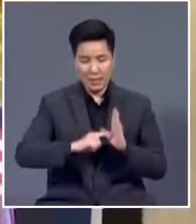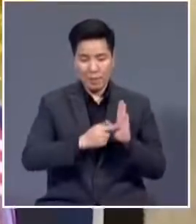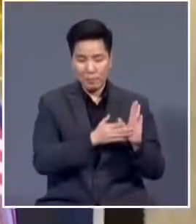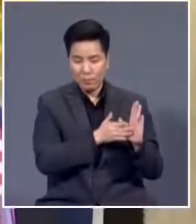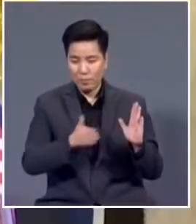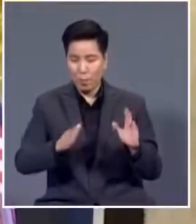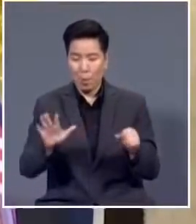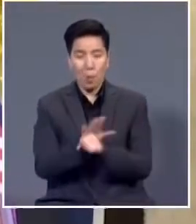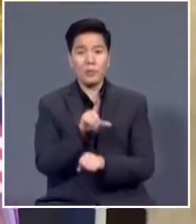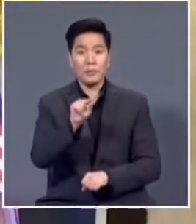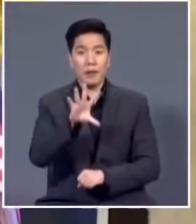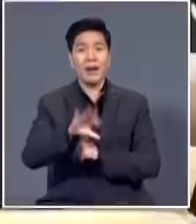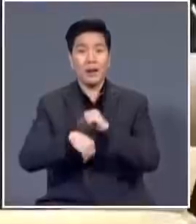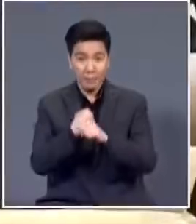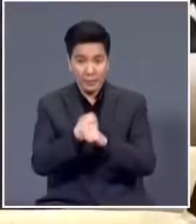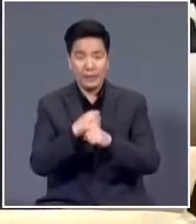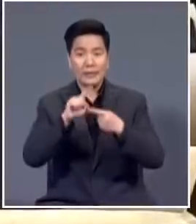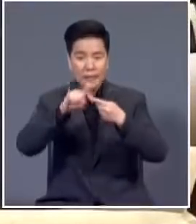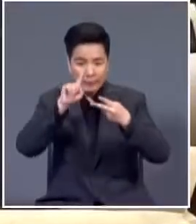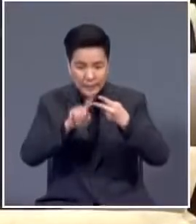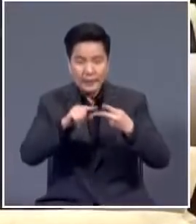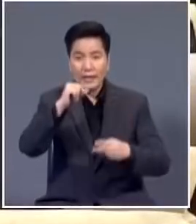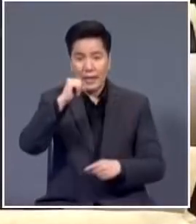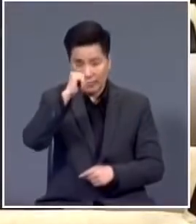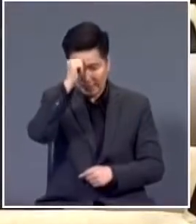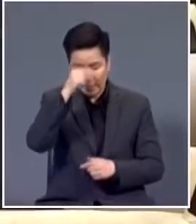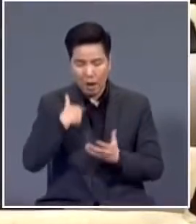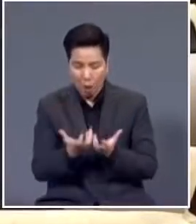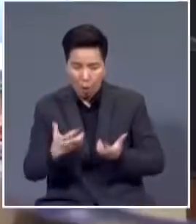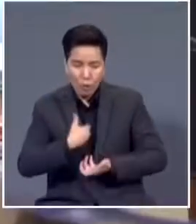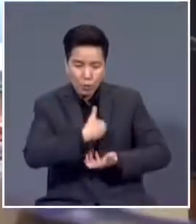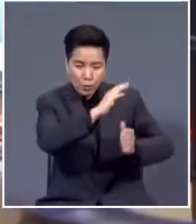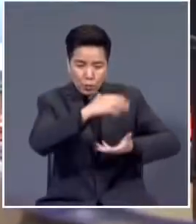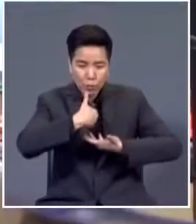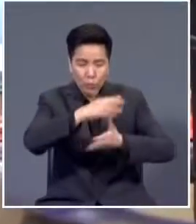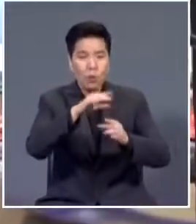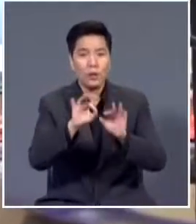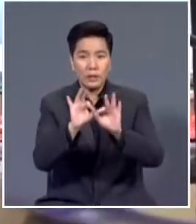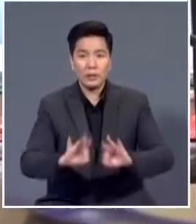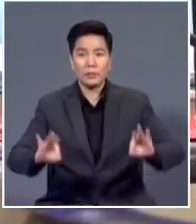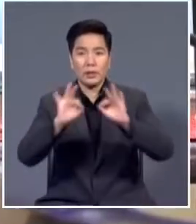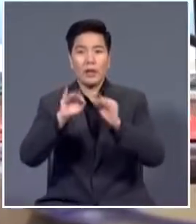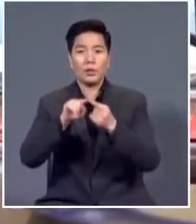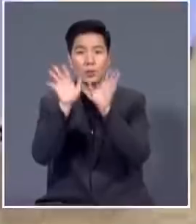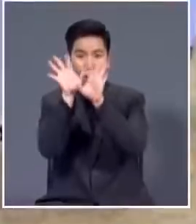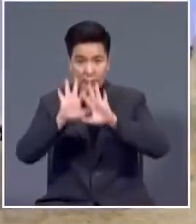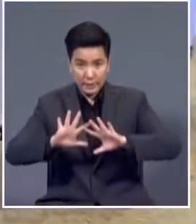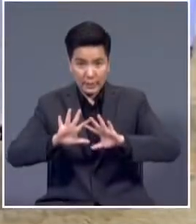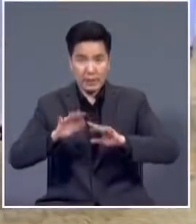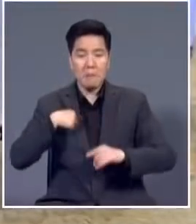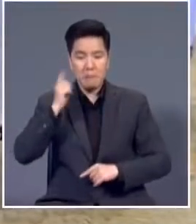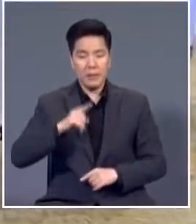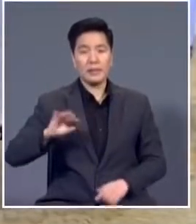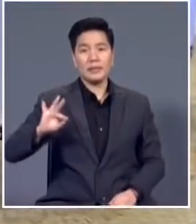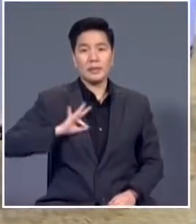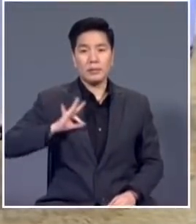บรอบ25ปีอีกทั้งอินเดียยังเป็นประเทศคู่ค้าและหุ้นส่วนยุทธศาสตร์ที่สำคัญของอาเซียนรวมถึงเป็นหนึ่งสม